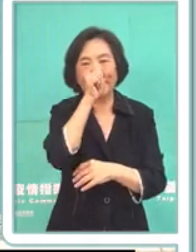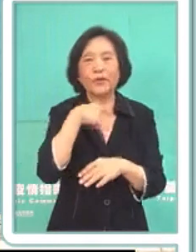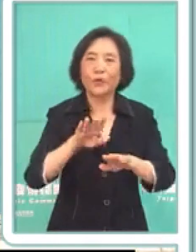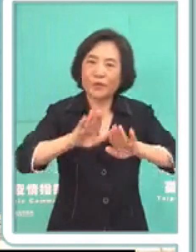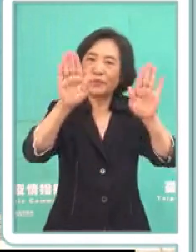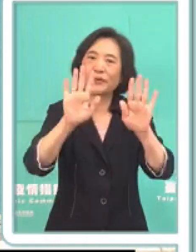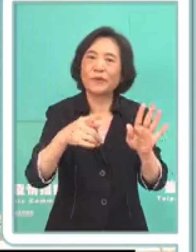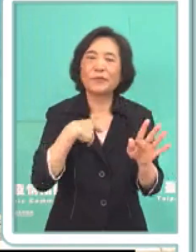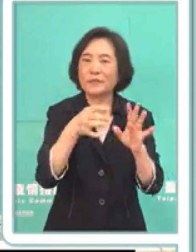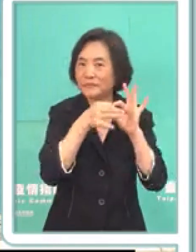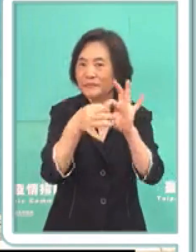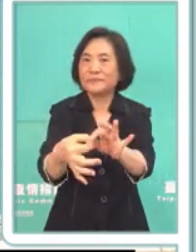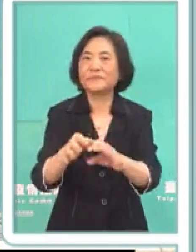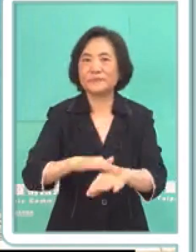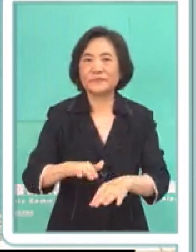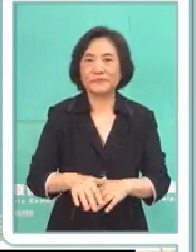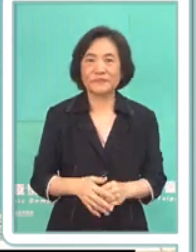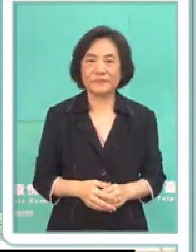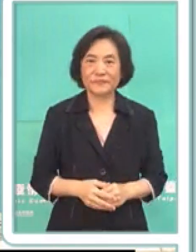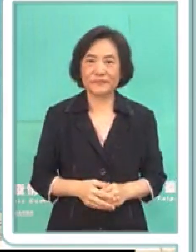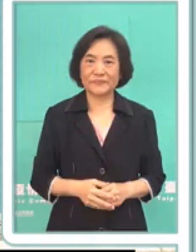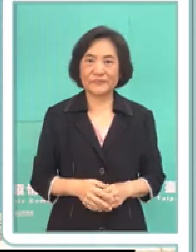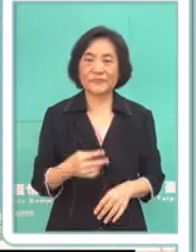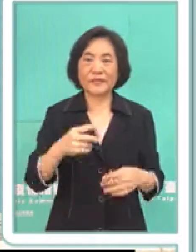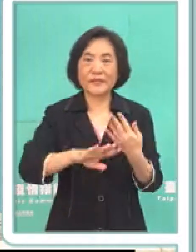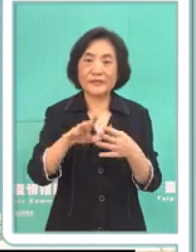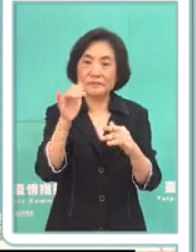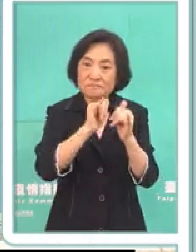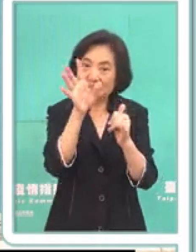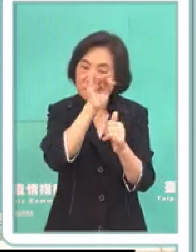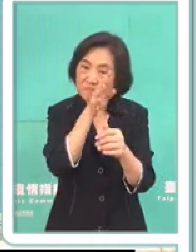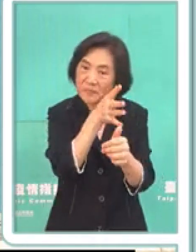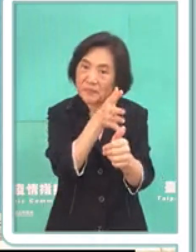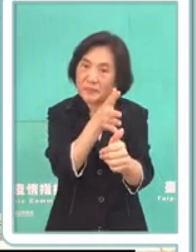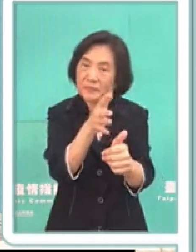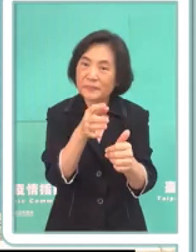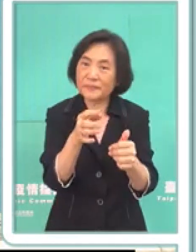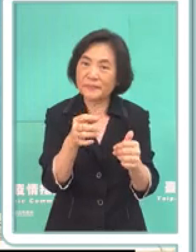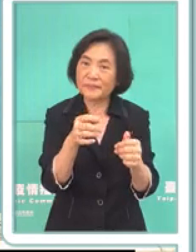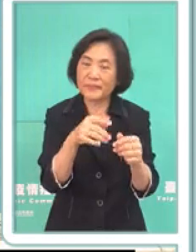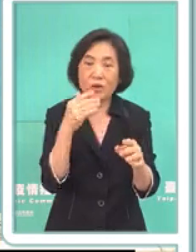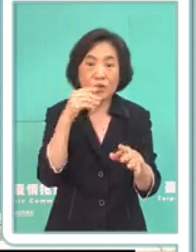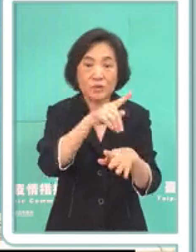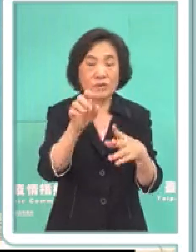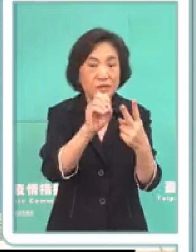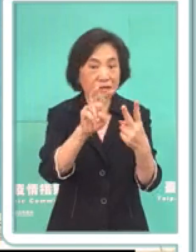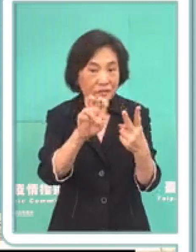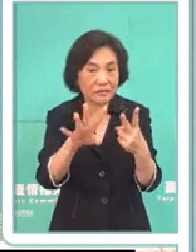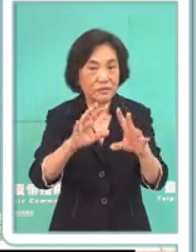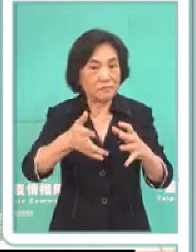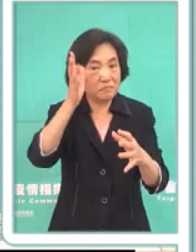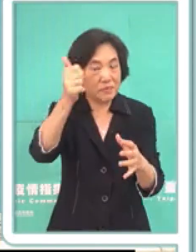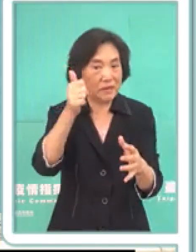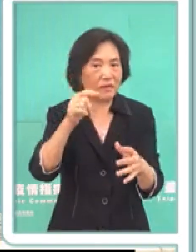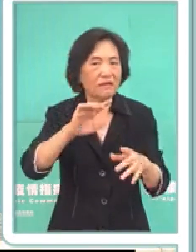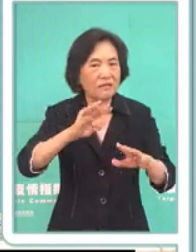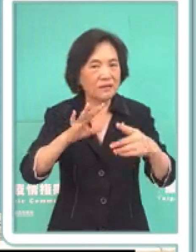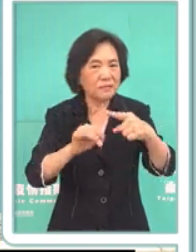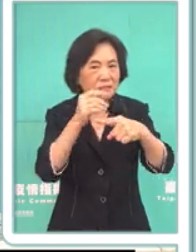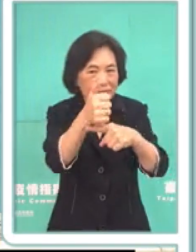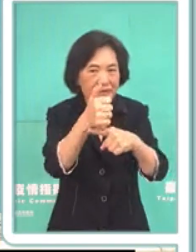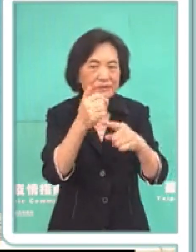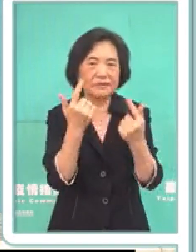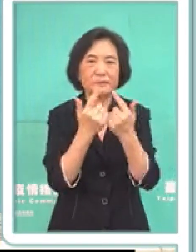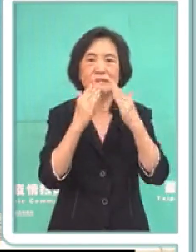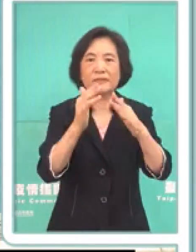步继续努力。 另外是针对这个民调中呢，显示说如果你选2024的话，有超过五成的台北